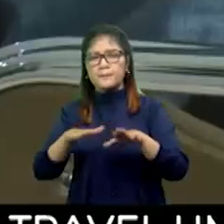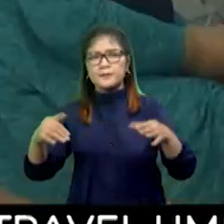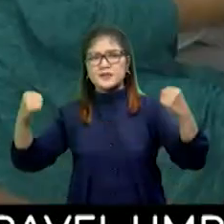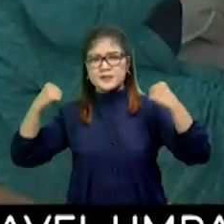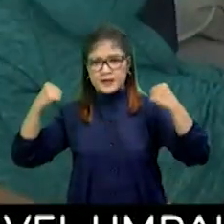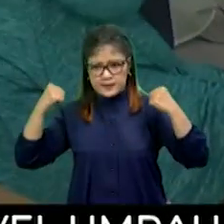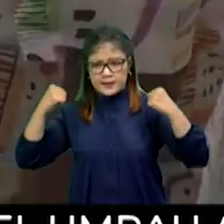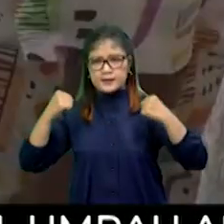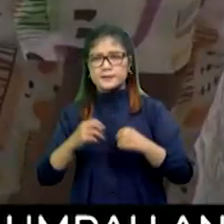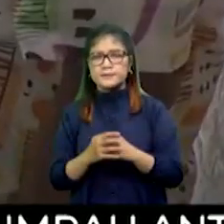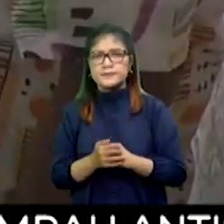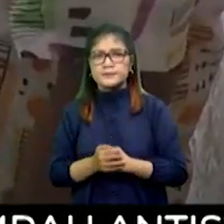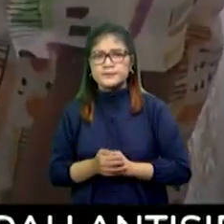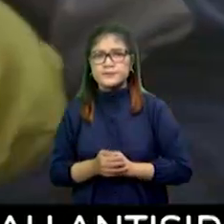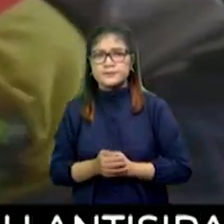Hai